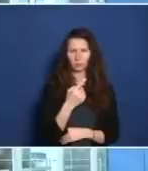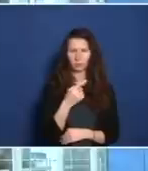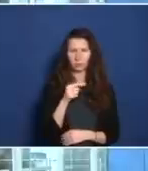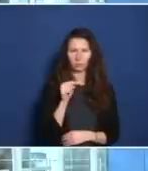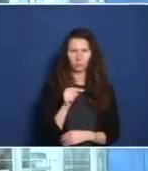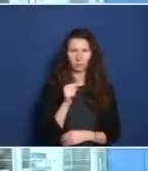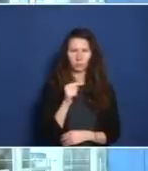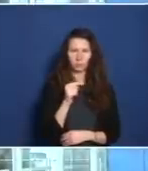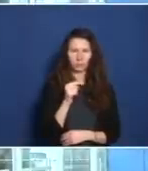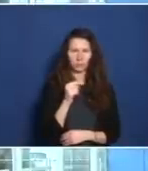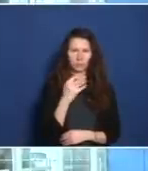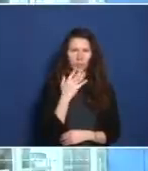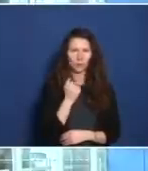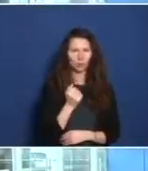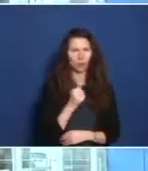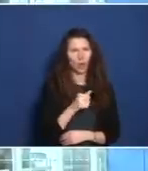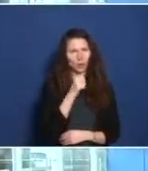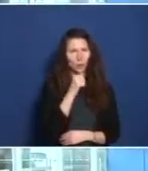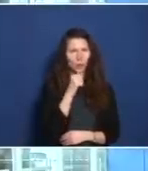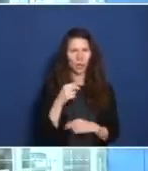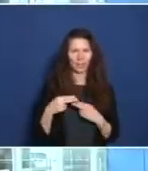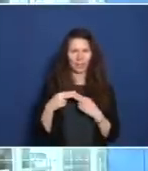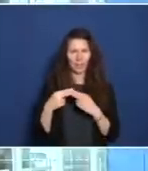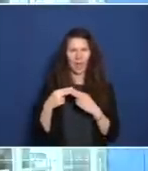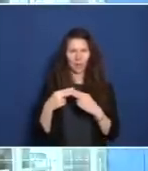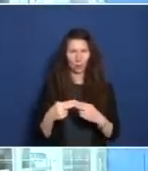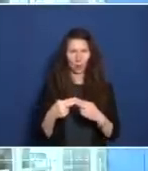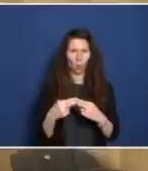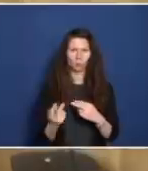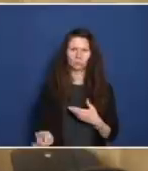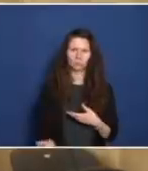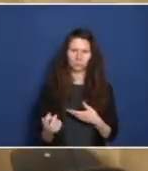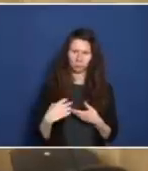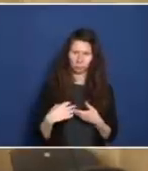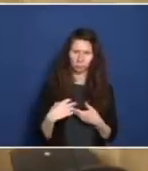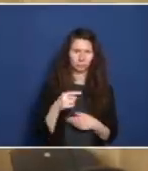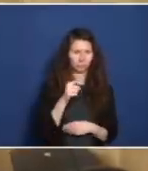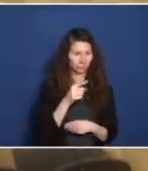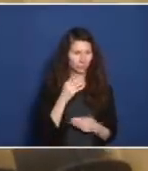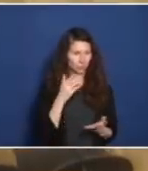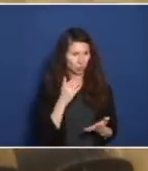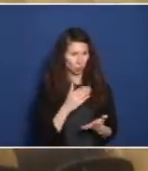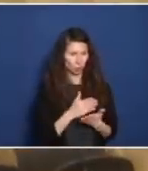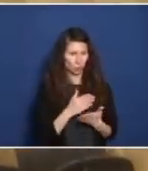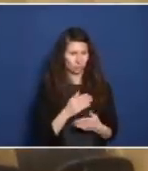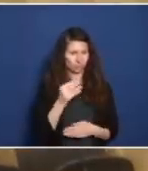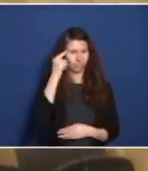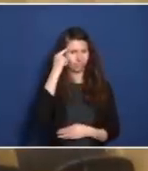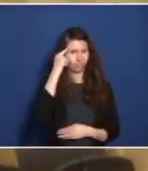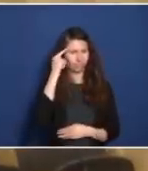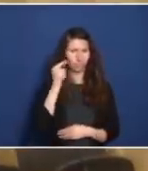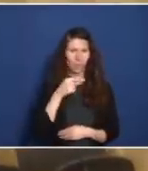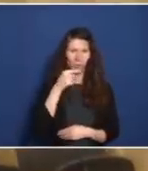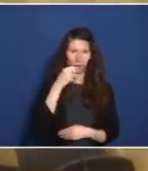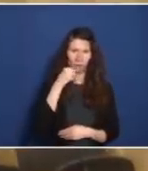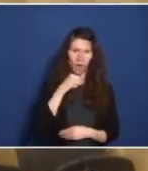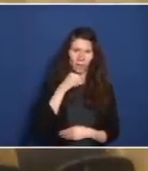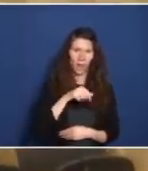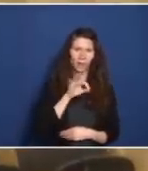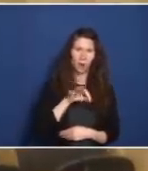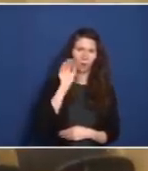der jüngeren Generation. Haben Sie schon denn berücksichtigt, also Fridays for Future oder meinetwegen